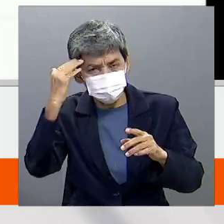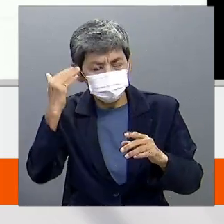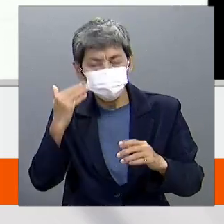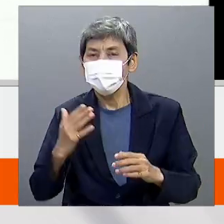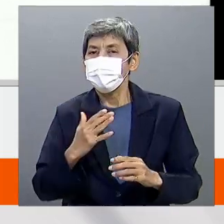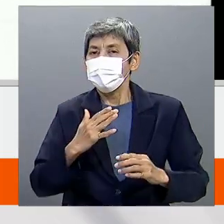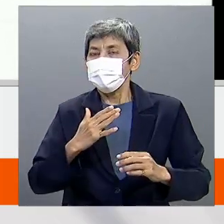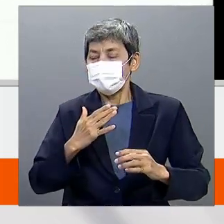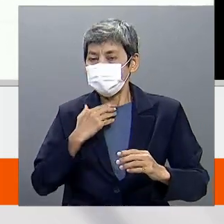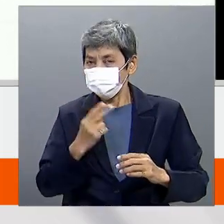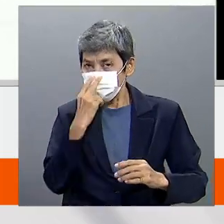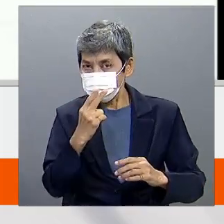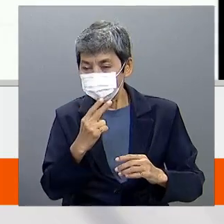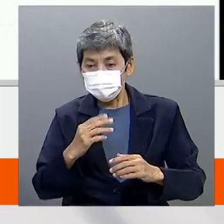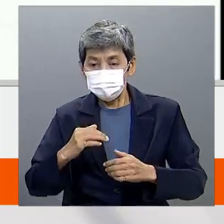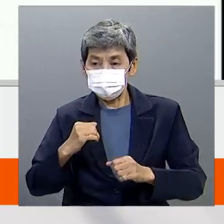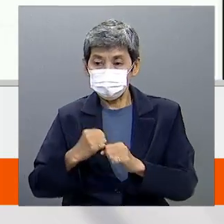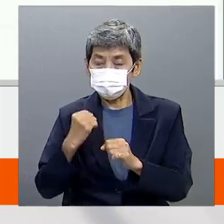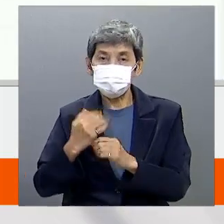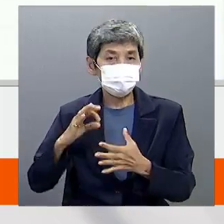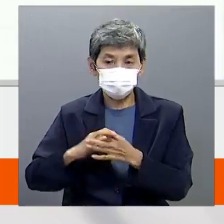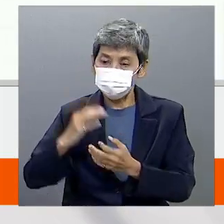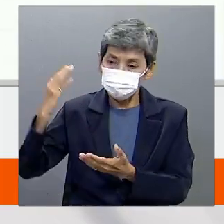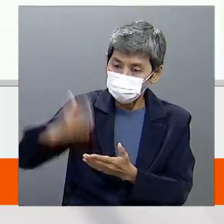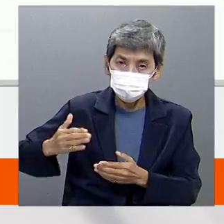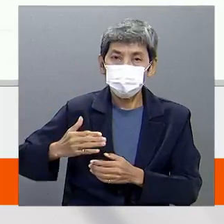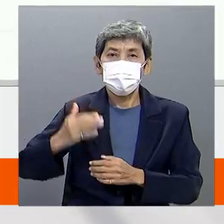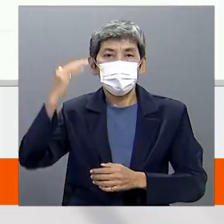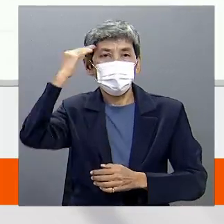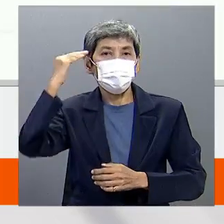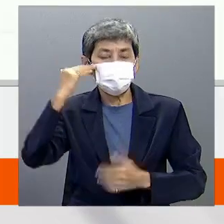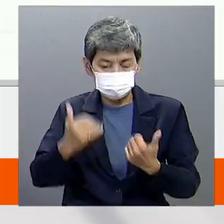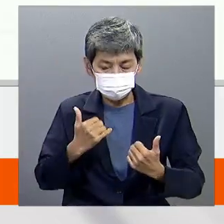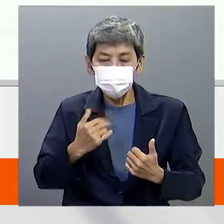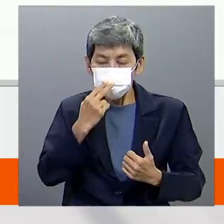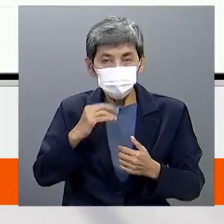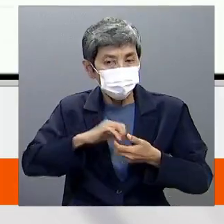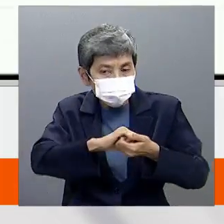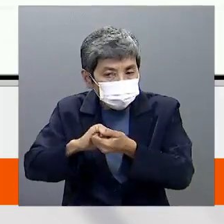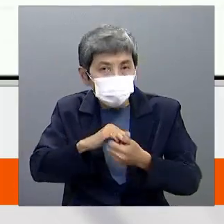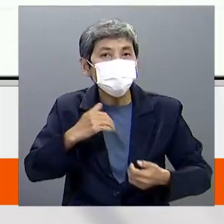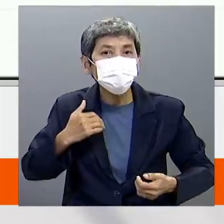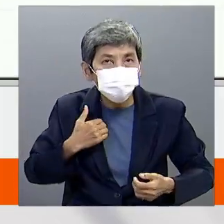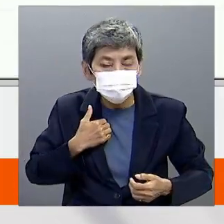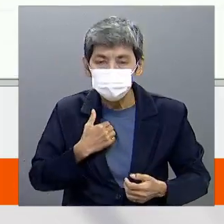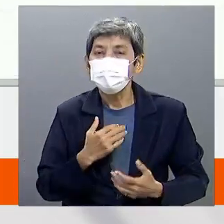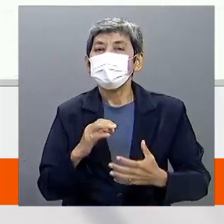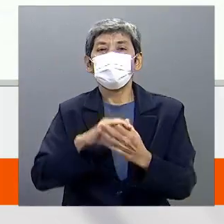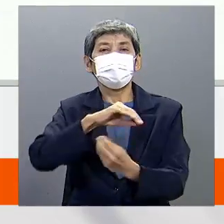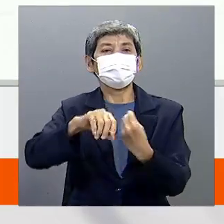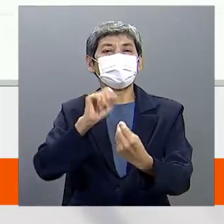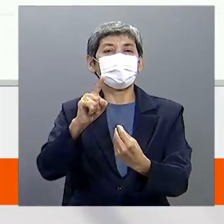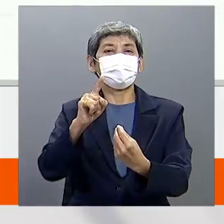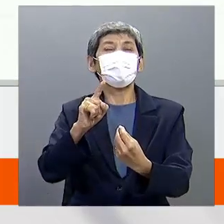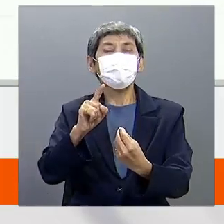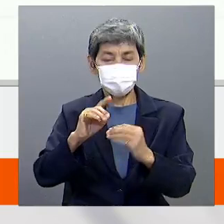ถูกตัดความสัมพันธ์กันนะไม่มีความสัมพันธ์กันพออยู่ดีๆในปีนี้มันมีความสัมพันธ์ขึ้นมาวิกฤตด้านเศรษฐกิจนะมันก็ขยายตัวอย่างรวดเร็ว